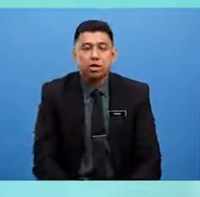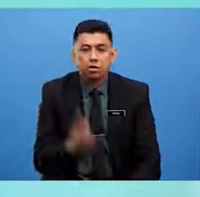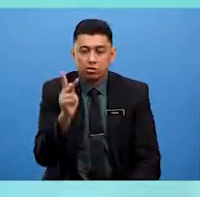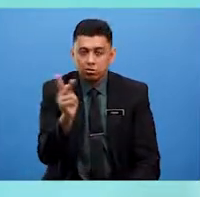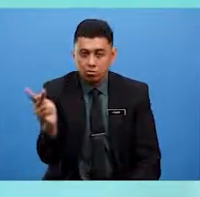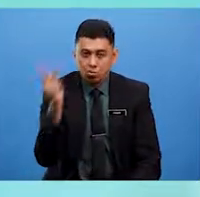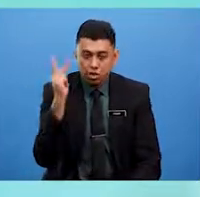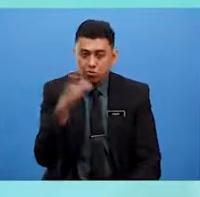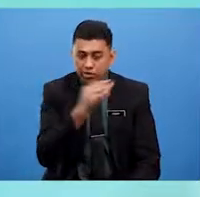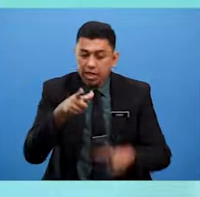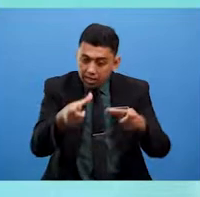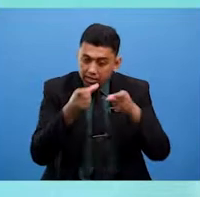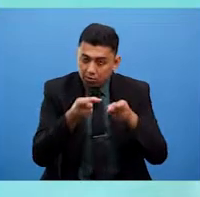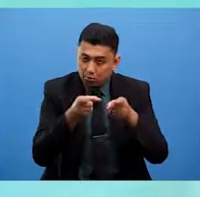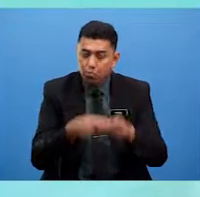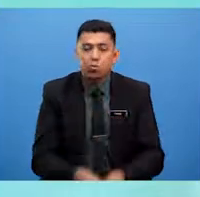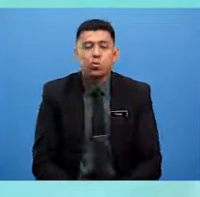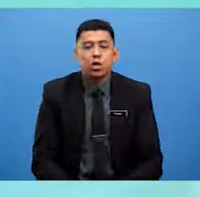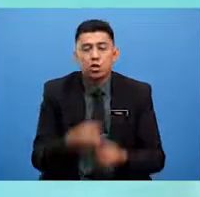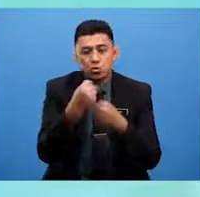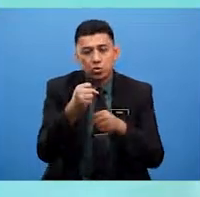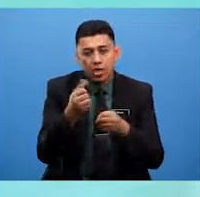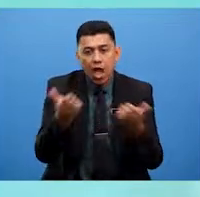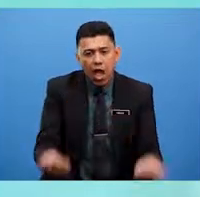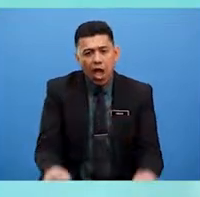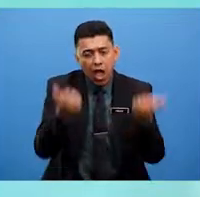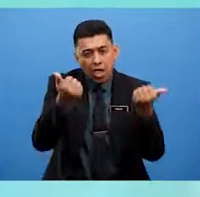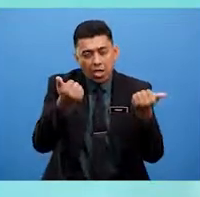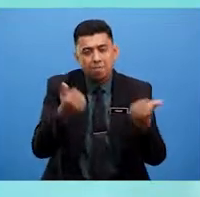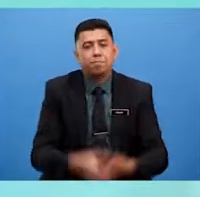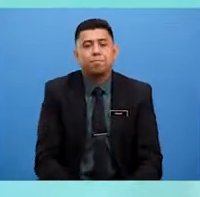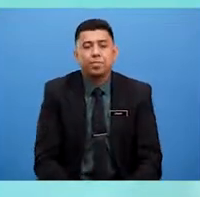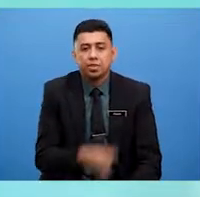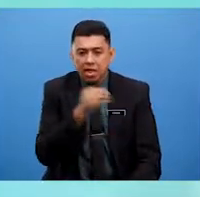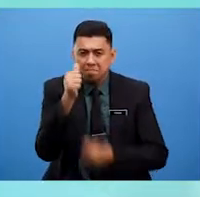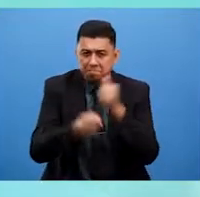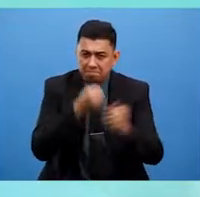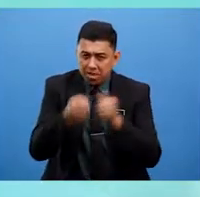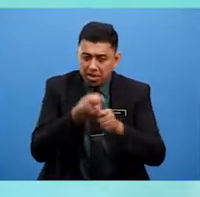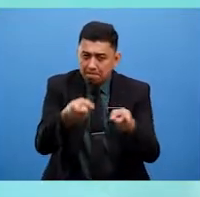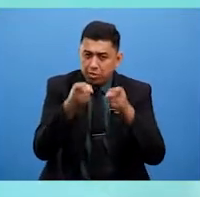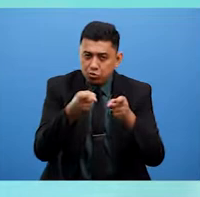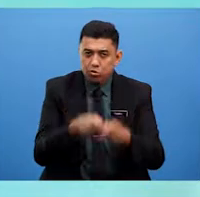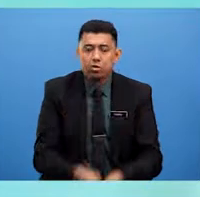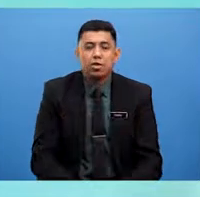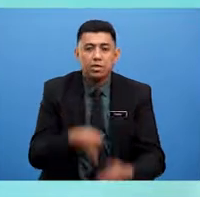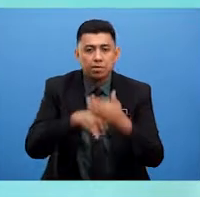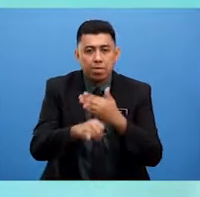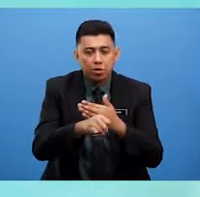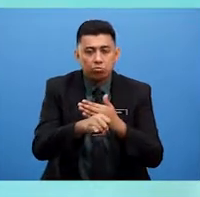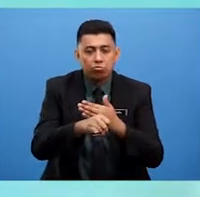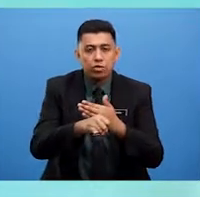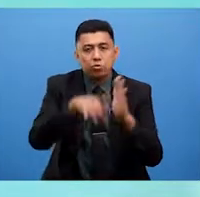dan kelajuan seperti sukan angkat berat dan lari pecut, isi padu latihan dikurangkan